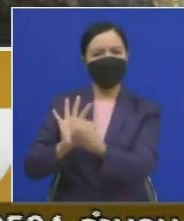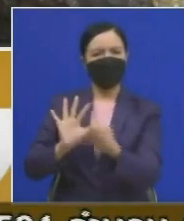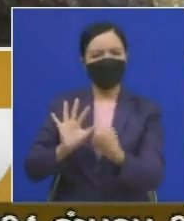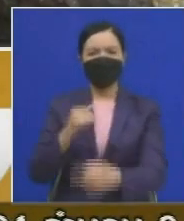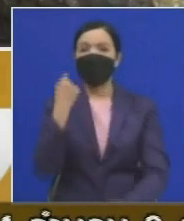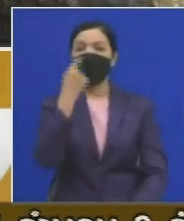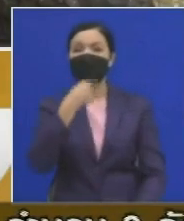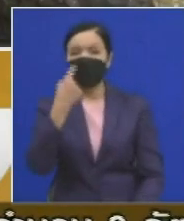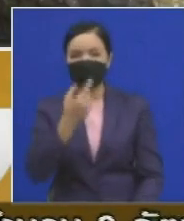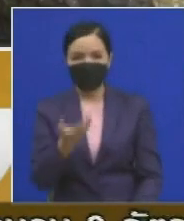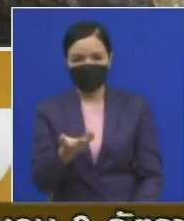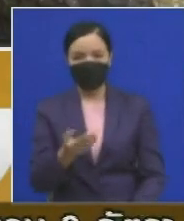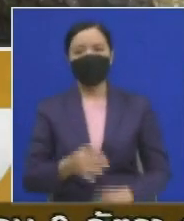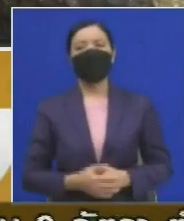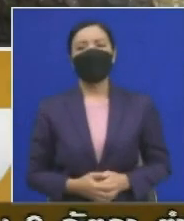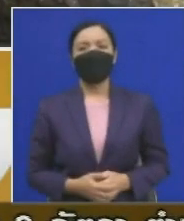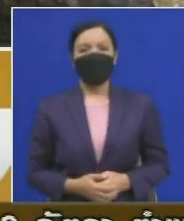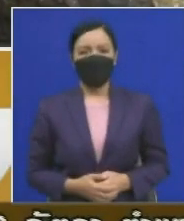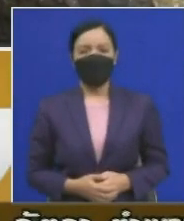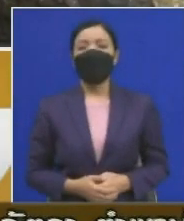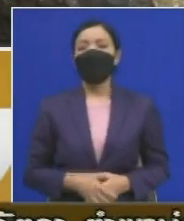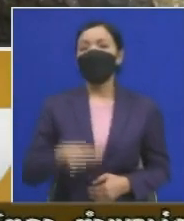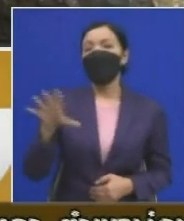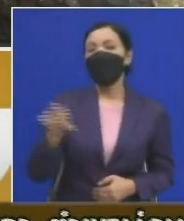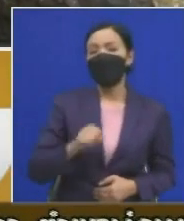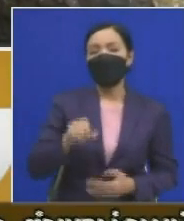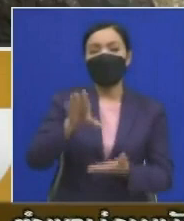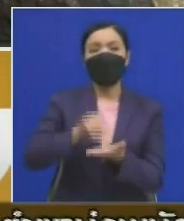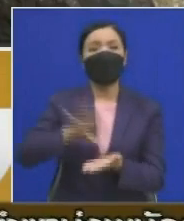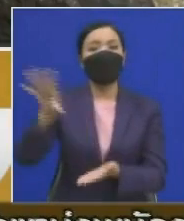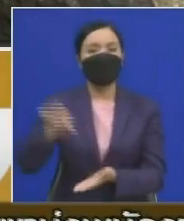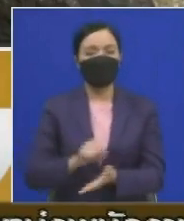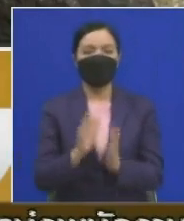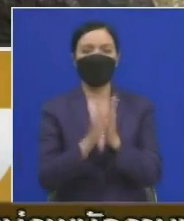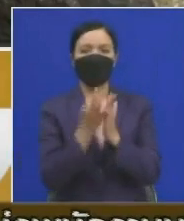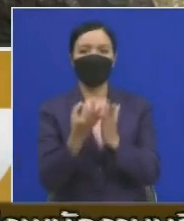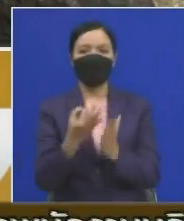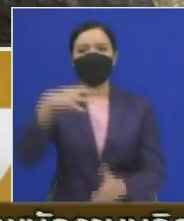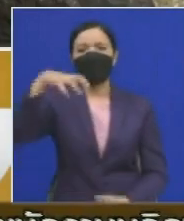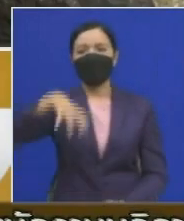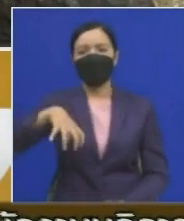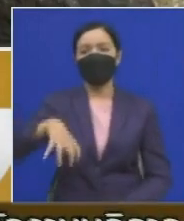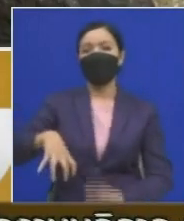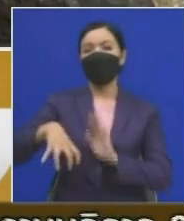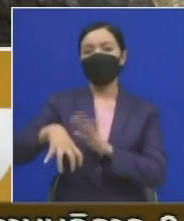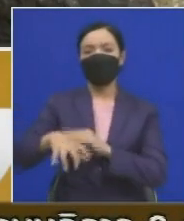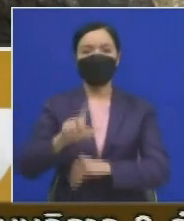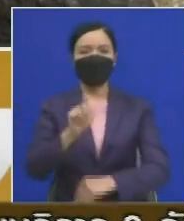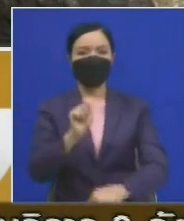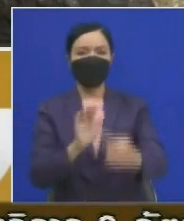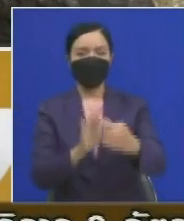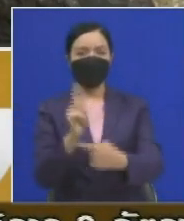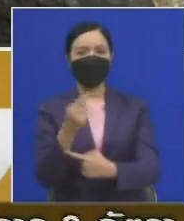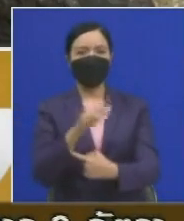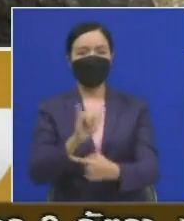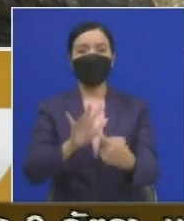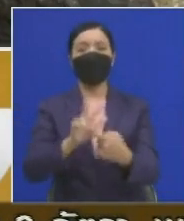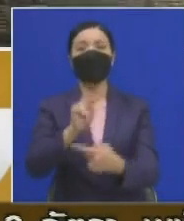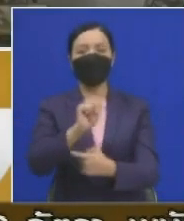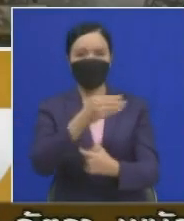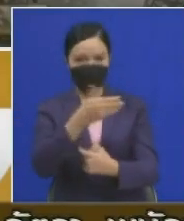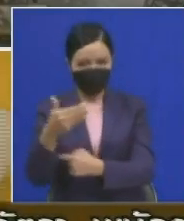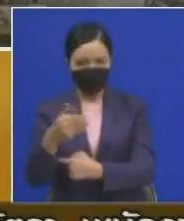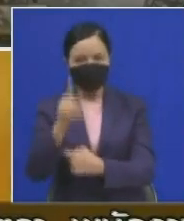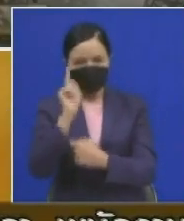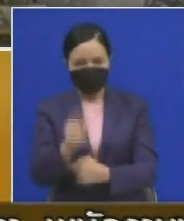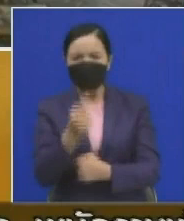เร็วรายงานนี้คือเอามาจากFacebook ของ ทางอุทยาเหงชาติเพระฉะนั้น อัี้ต้คคลโดยเลยว่